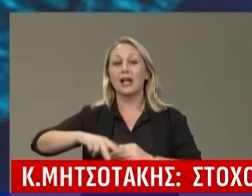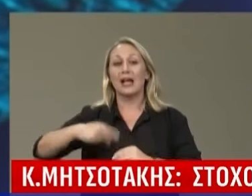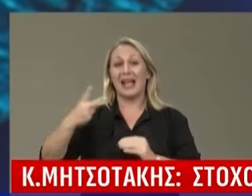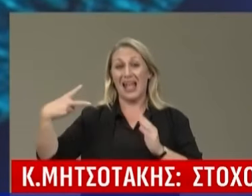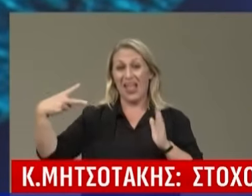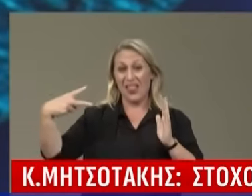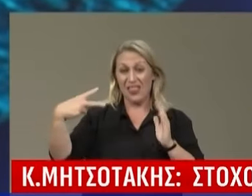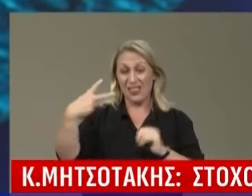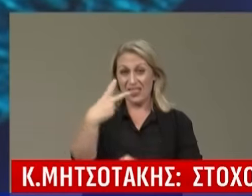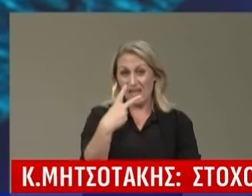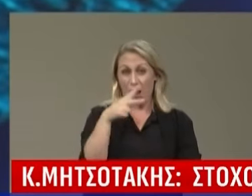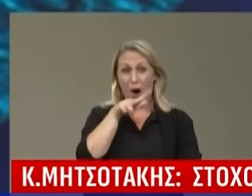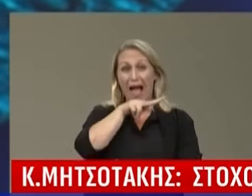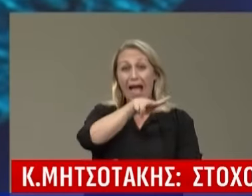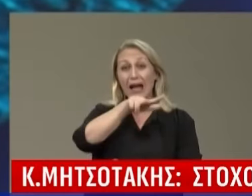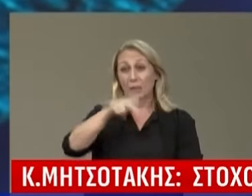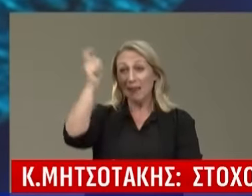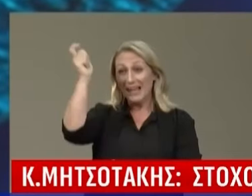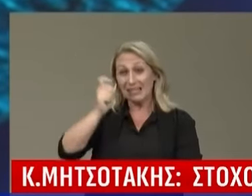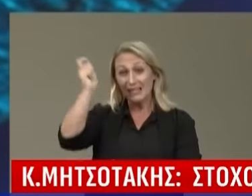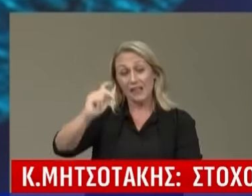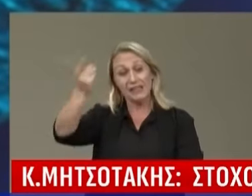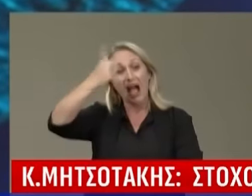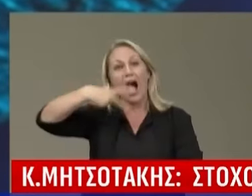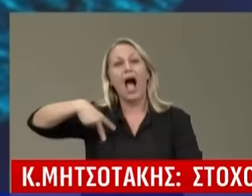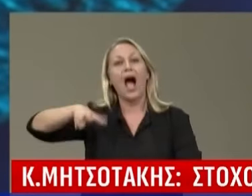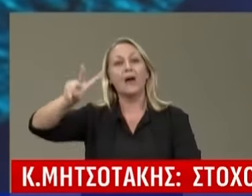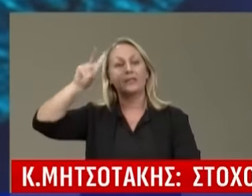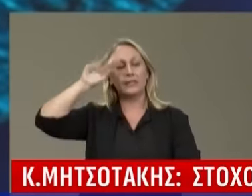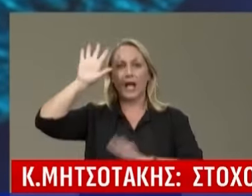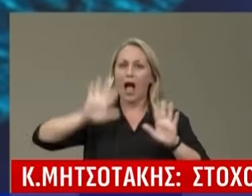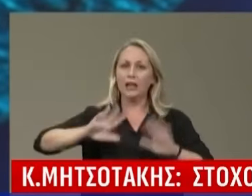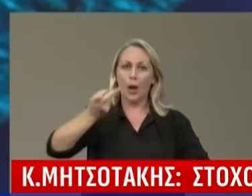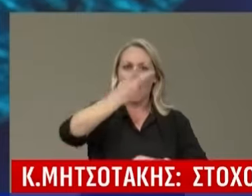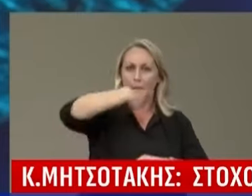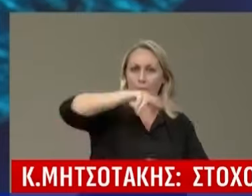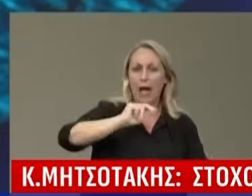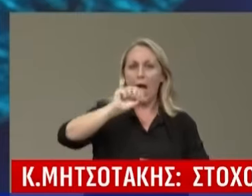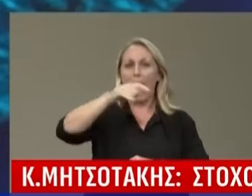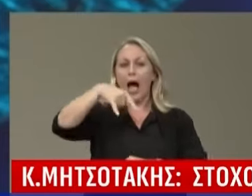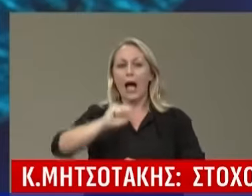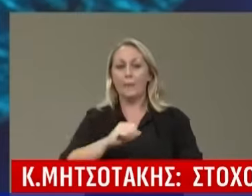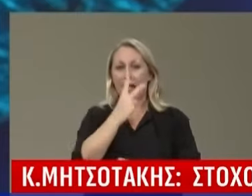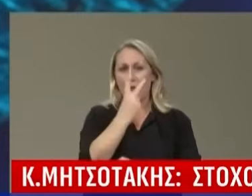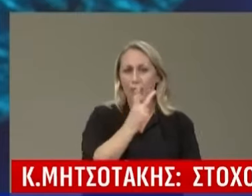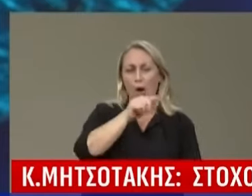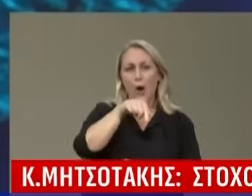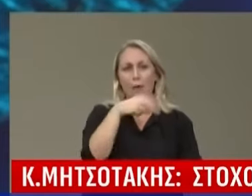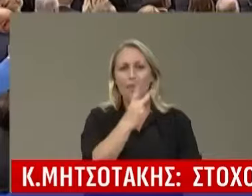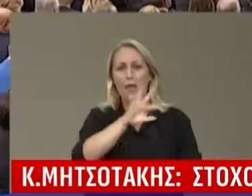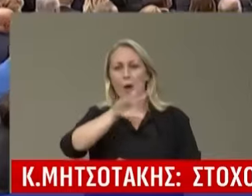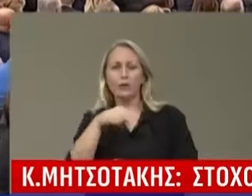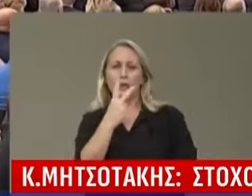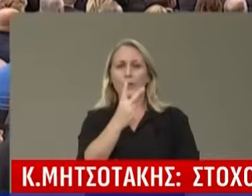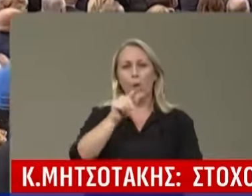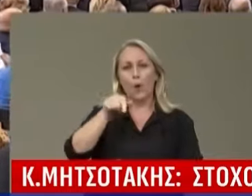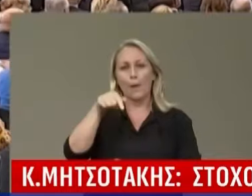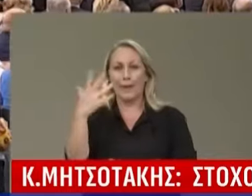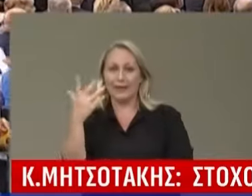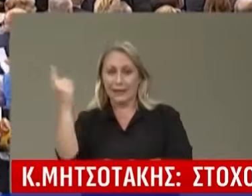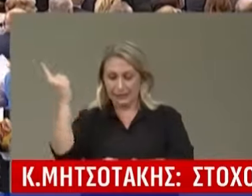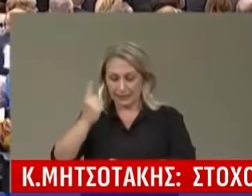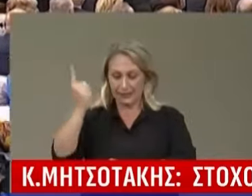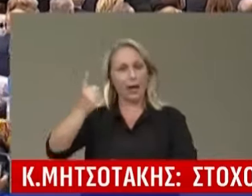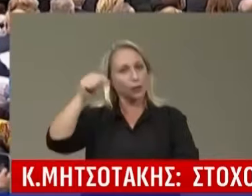από 2 εκατομμύρια συντάξεις με βάση τον πληθωρισμό και το ΑΕΠ από 2,2 ως 2,5%.